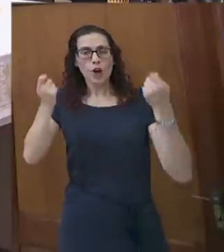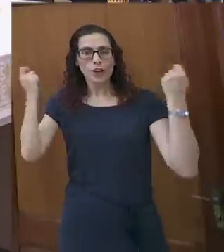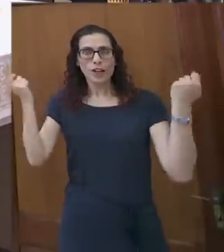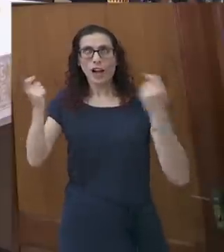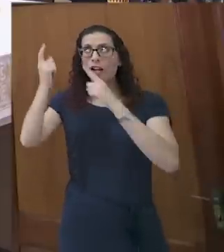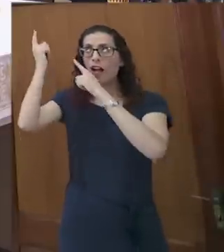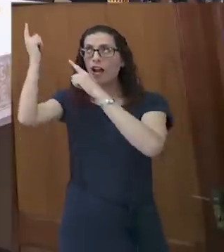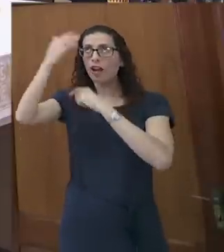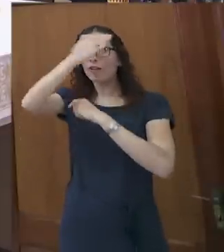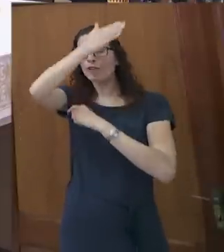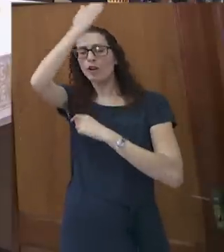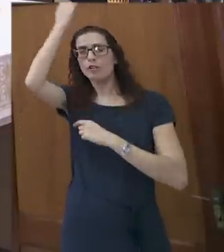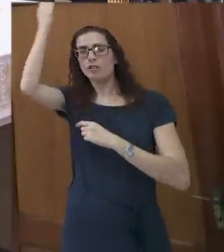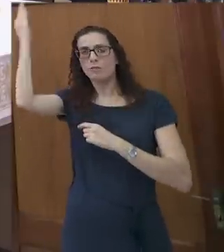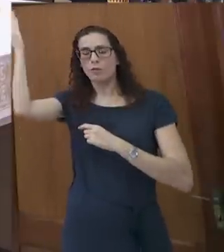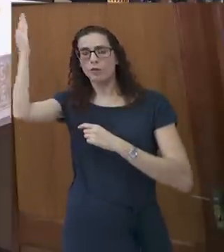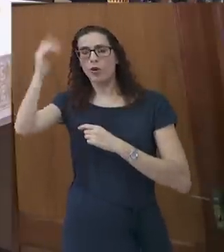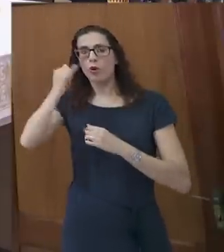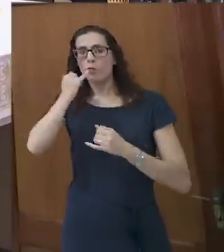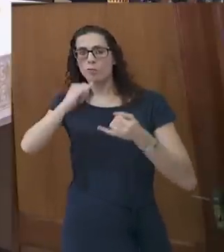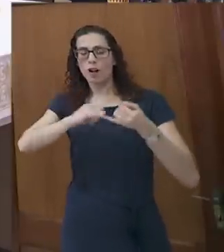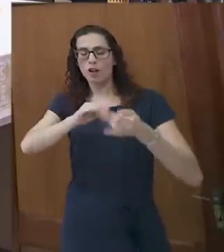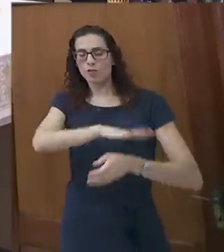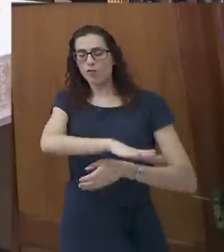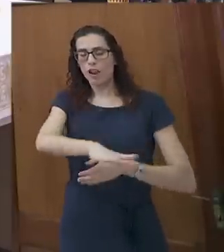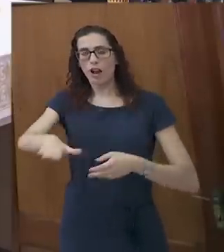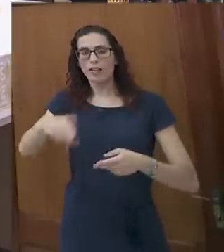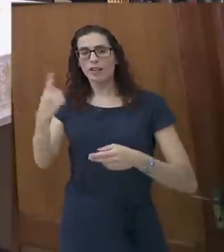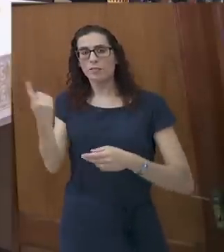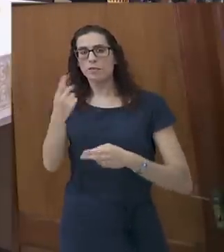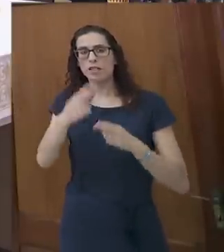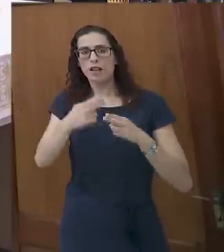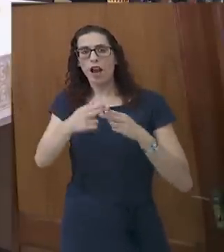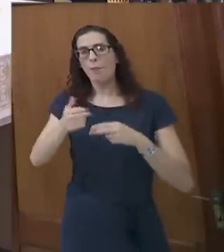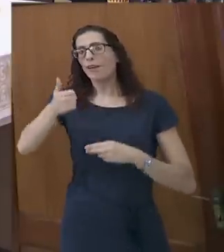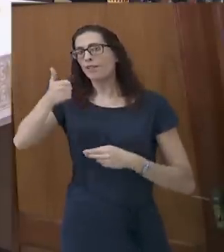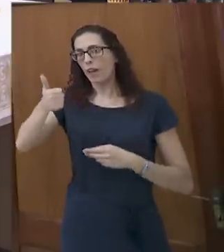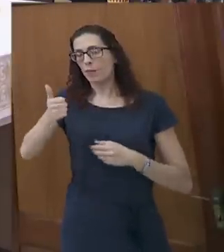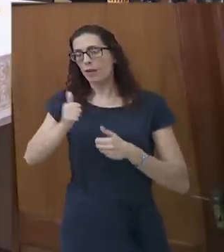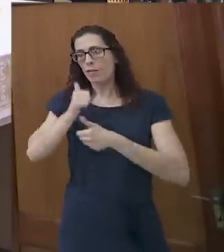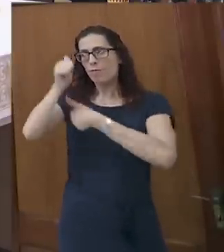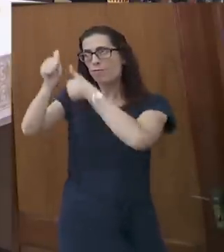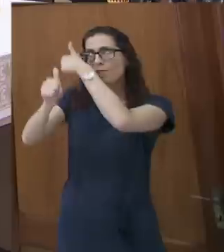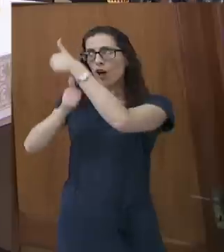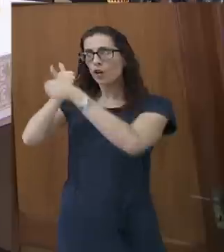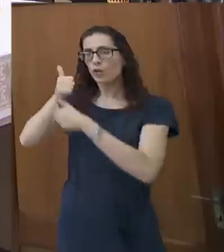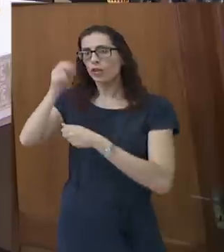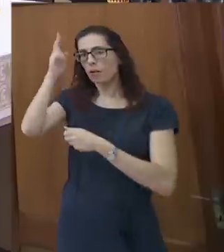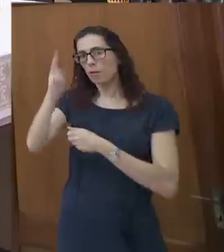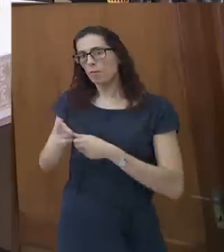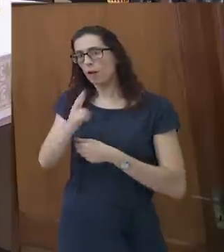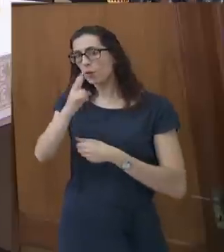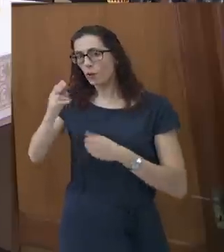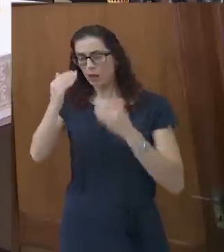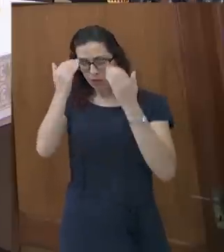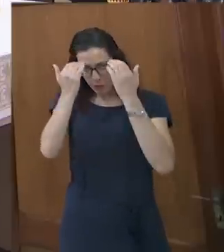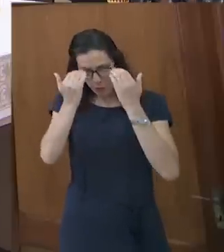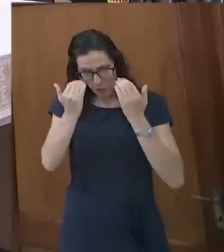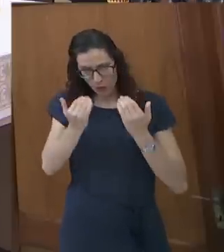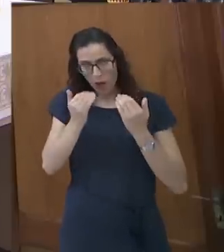l-Alla flora ta' smawiet u paċi fnat l-bnedmin ta' rida tajba. Infaħruk,